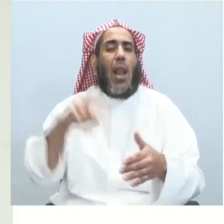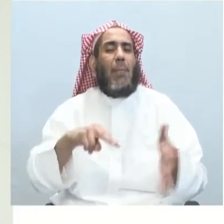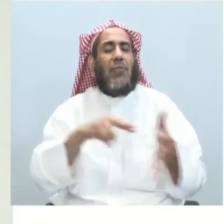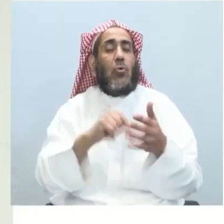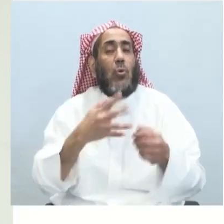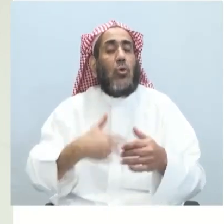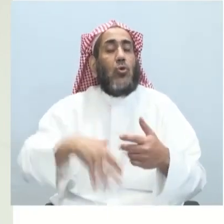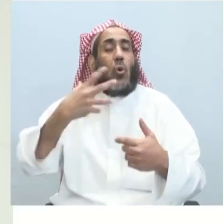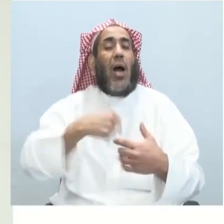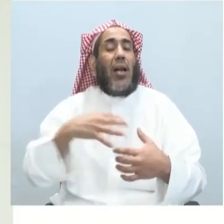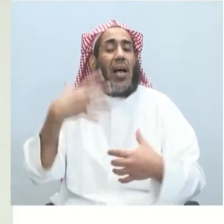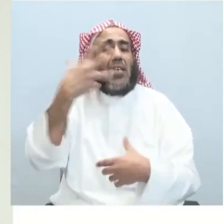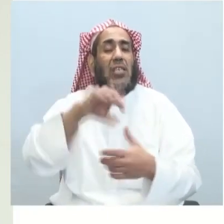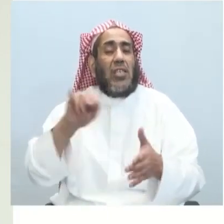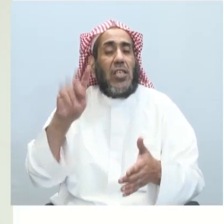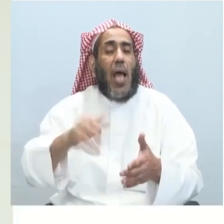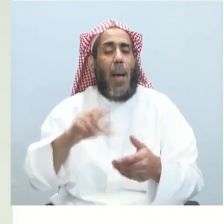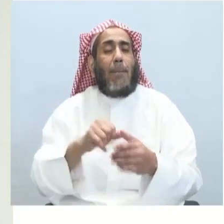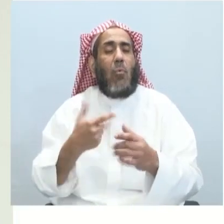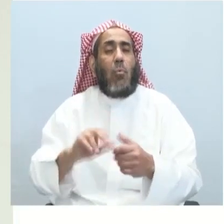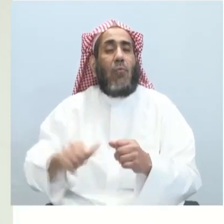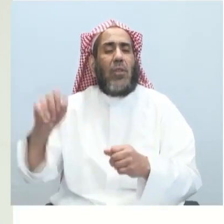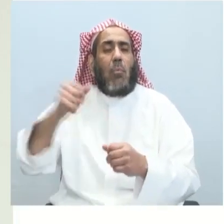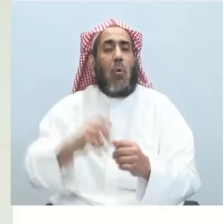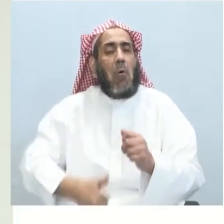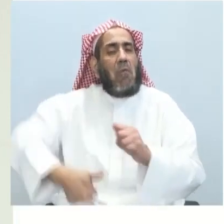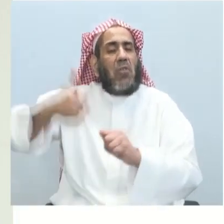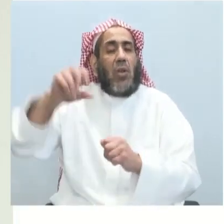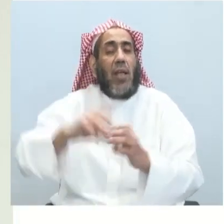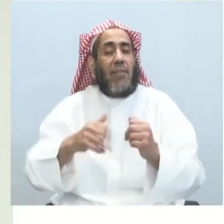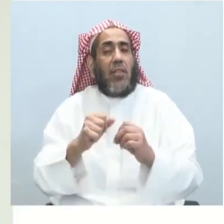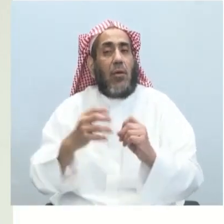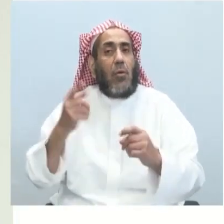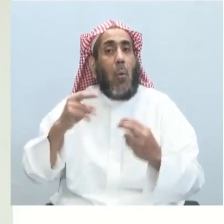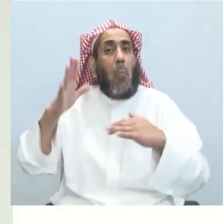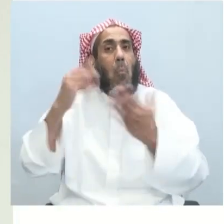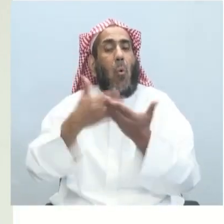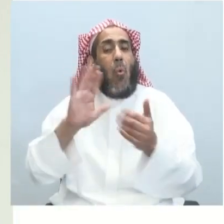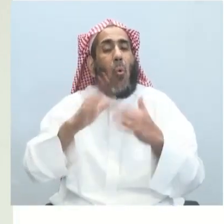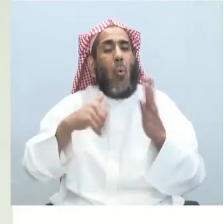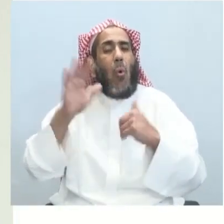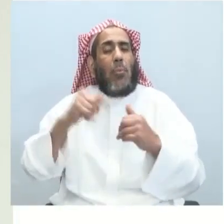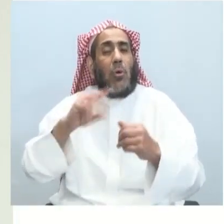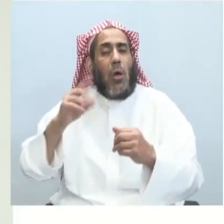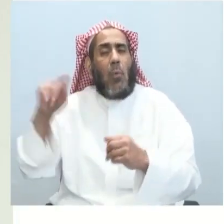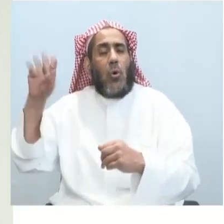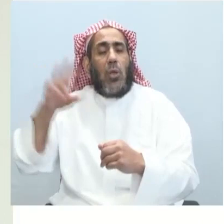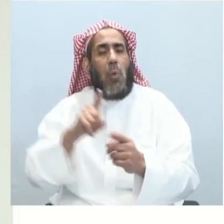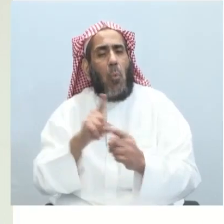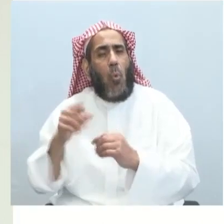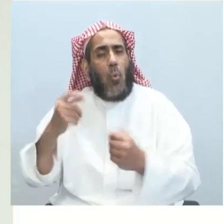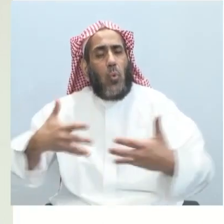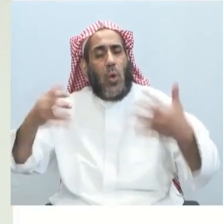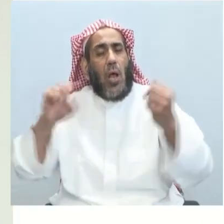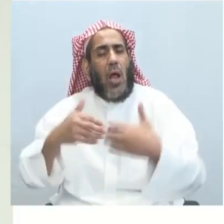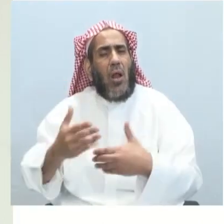شعراء الشام ولابي تمام فضل عليه في ذكر موهبته والتعريف به طبعا ابو تمام قيل انه